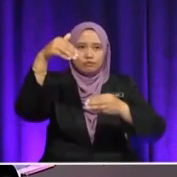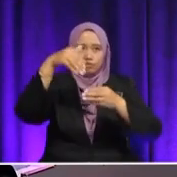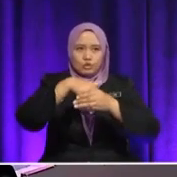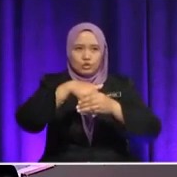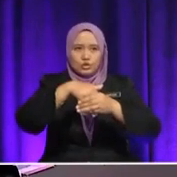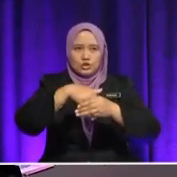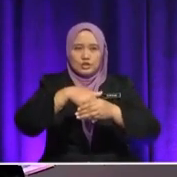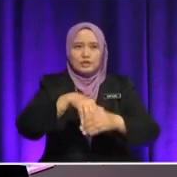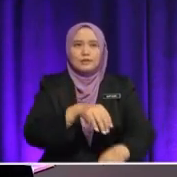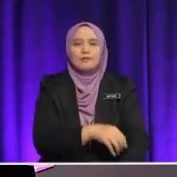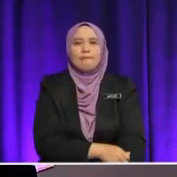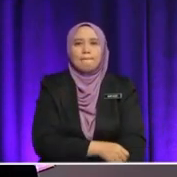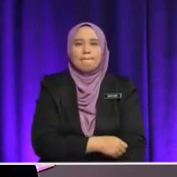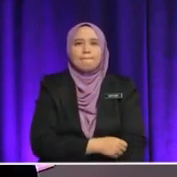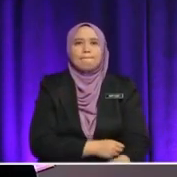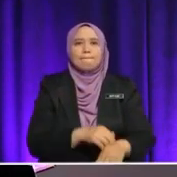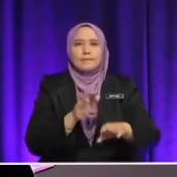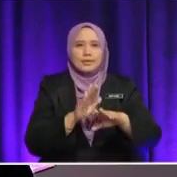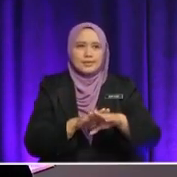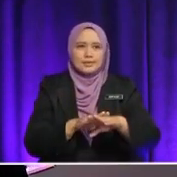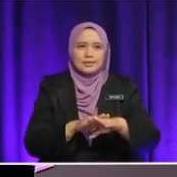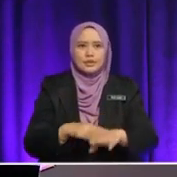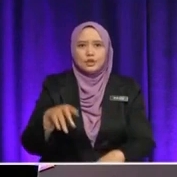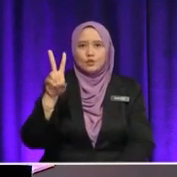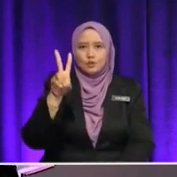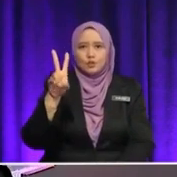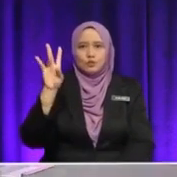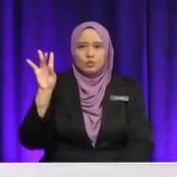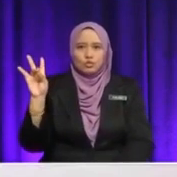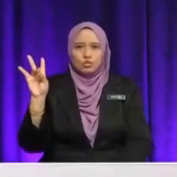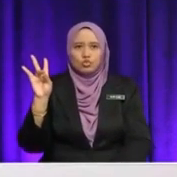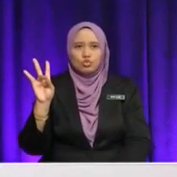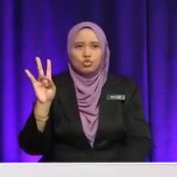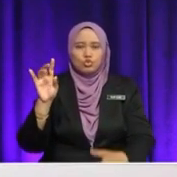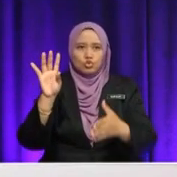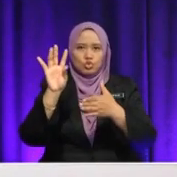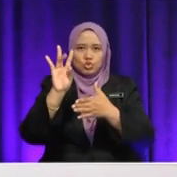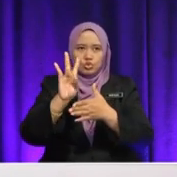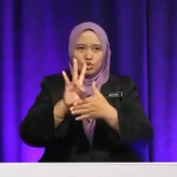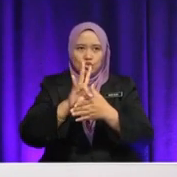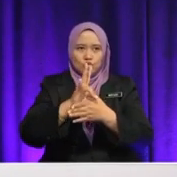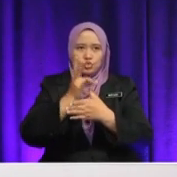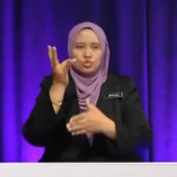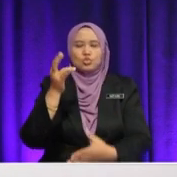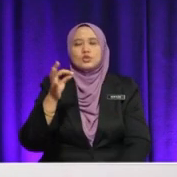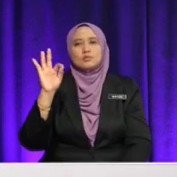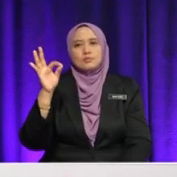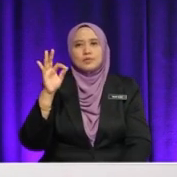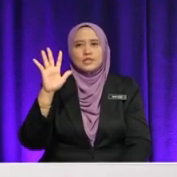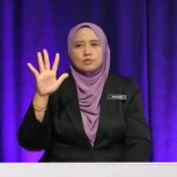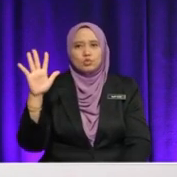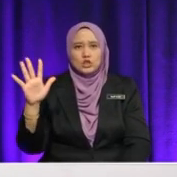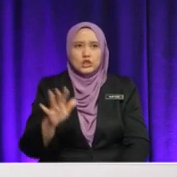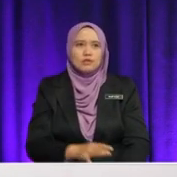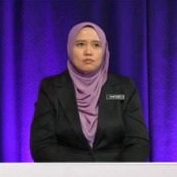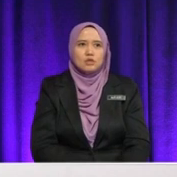buat tadi gini tadi adalah mengundi mobile pada 20 kata kunci dialah mengundi Oke